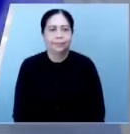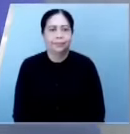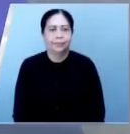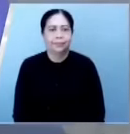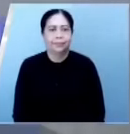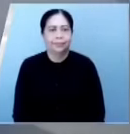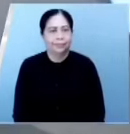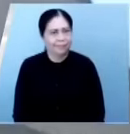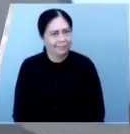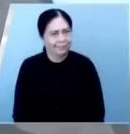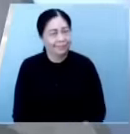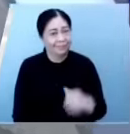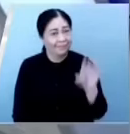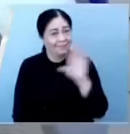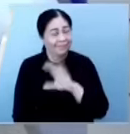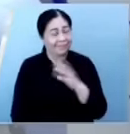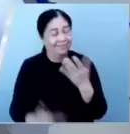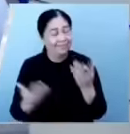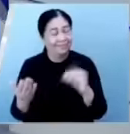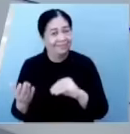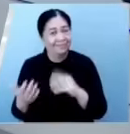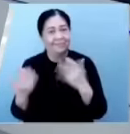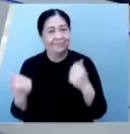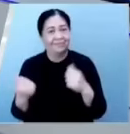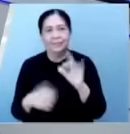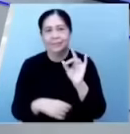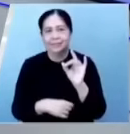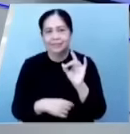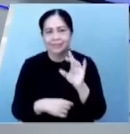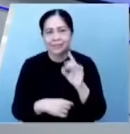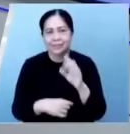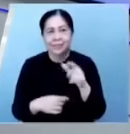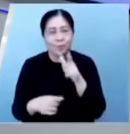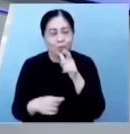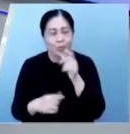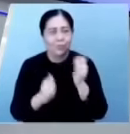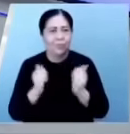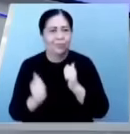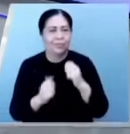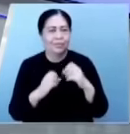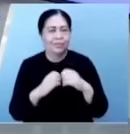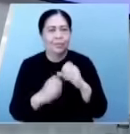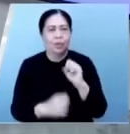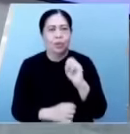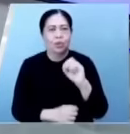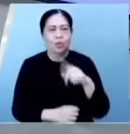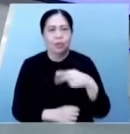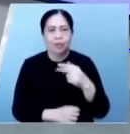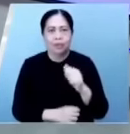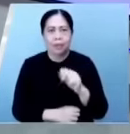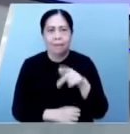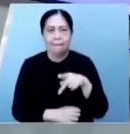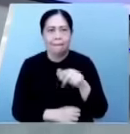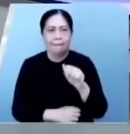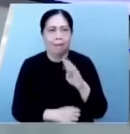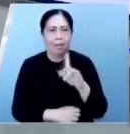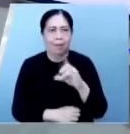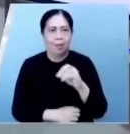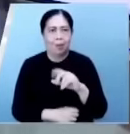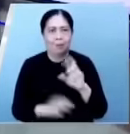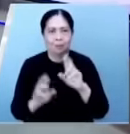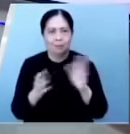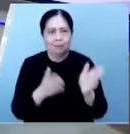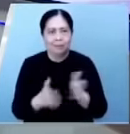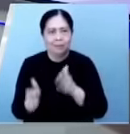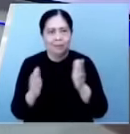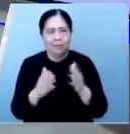Good evening mga kapuso! Turning 18 na in a few weeks si Sparkle star Sofia Pablo na hands-on sa kanyang birthday celebration preps. At